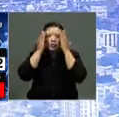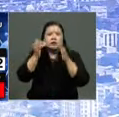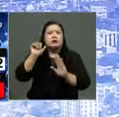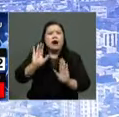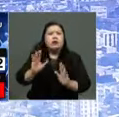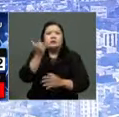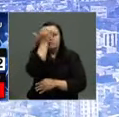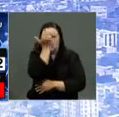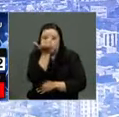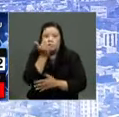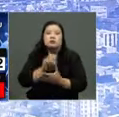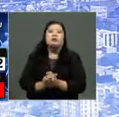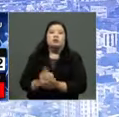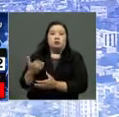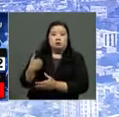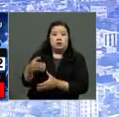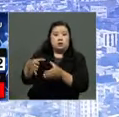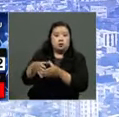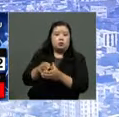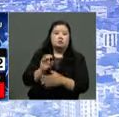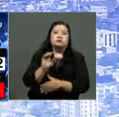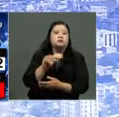รายอันนี้คือพนักงานของพวกเราถ้าท่านอยากจะนำไปใช้ประโยชน์ก็ใช้จากสไลด์นี้นะครับครับผมก็ขออนุญาตได้รายงานเบื้องต้นสำหรับวันนี้เพียงเท่านี้ก่อนนะครับกับไปดูที่คำถามนะครับกับครับมีสอบถามเข้ามาจากร้านนวดจากผู้บริการด้านการนวดนะครับถามว่าทำไมถึงยังมีการห้ามนวดบริเวณใบหน้าครับขณะที่สถานเสริมความมาเนี่ยอ่ะสามารถให้บริการในส่วนของใบหน้าได้แล้วครับกลับก็เป็นความห่วงใยของทางทีมของส.ป.ก.ซึ่งประกอบไปด้วยทางสาธารณสุขเป็นหลักให้หลักการขึ้น